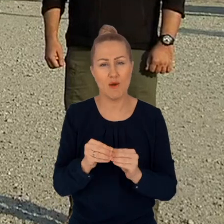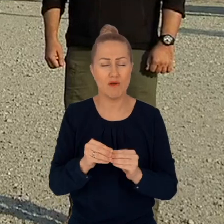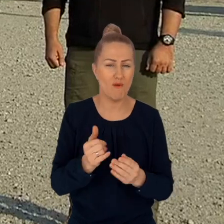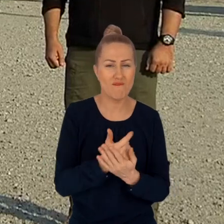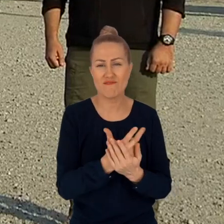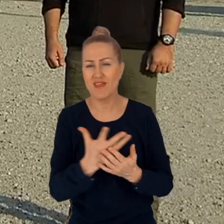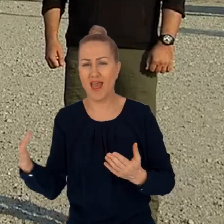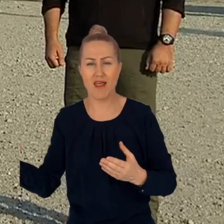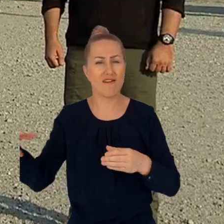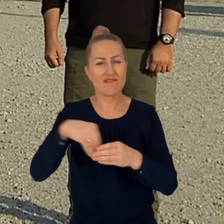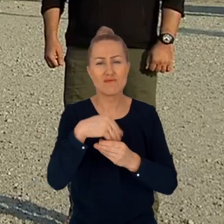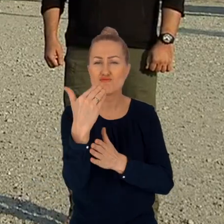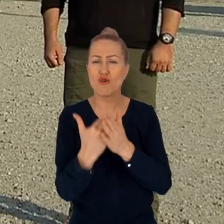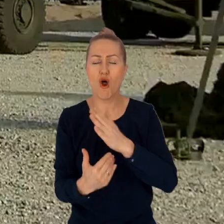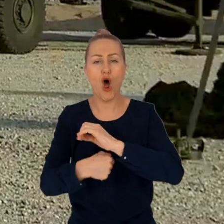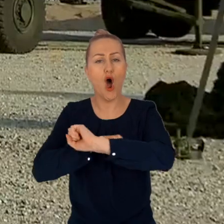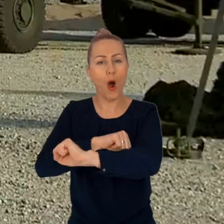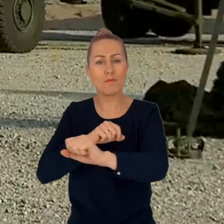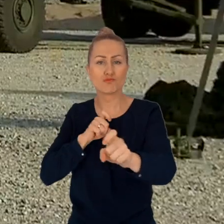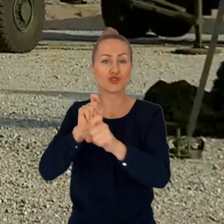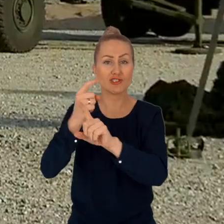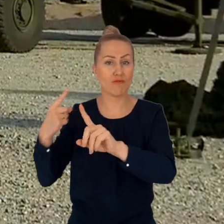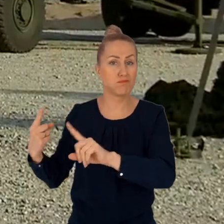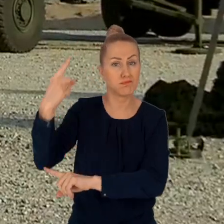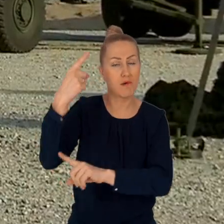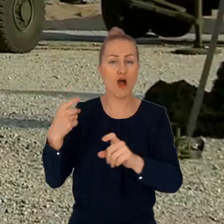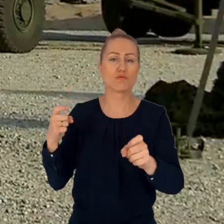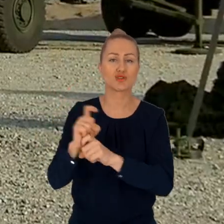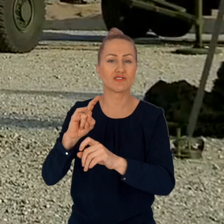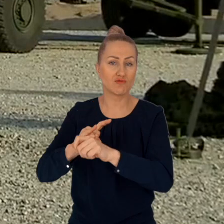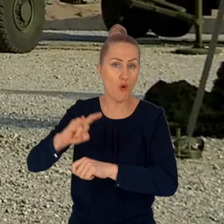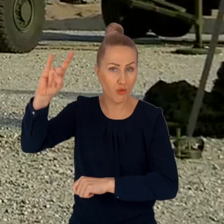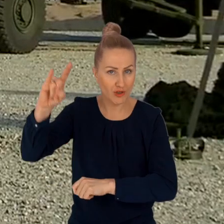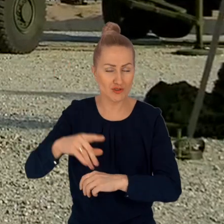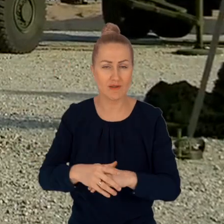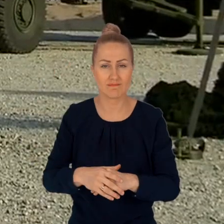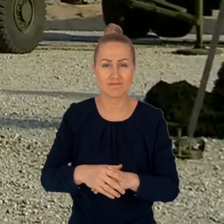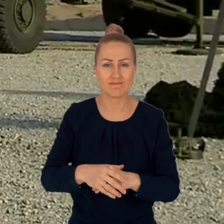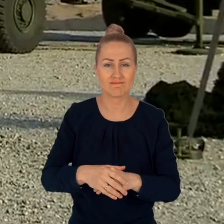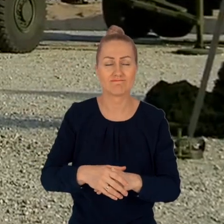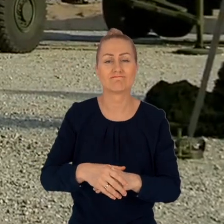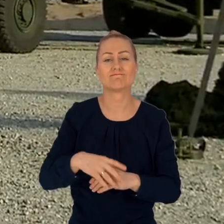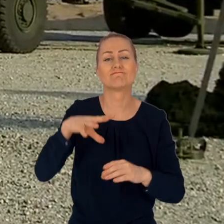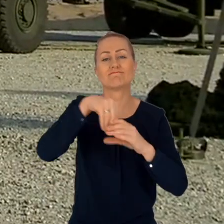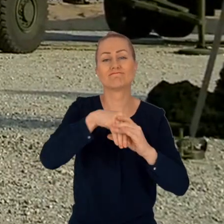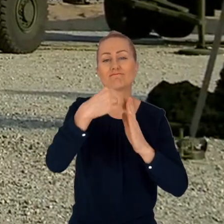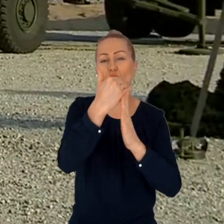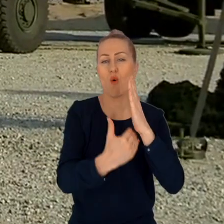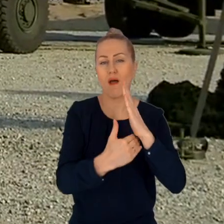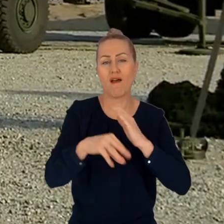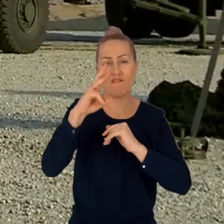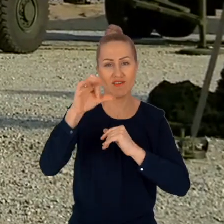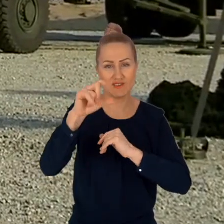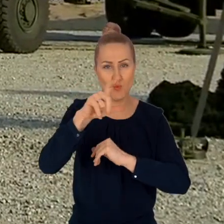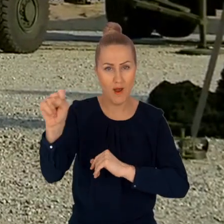systemu obrony przeciwrakietowej i przeciwlotniczej, systemu Wisła,